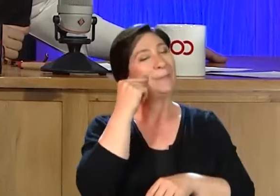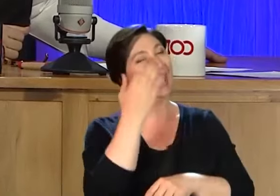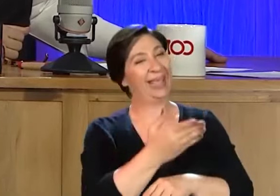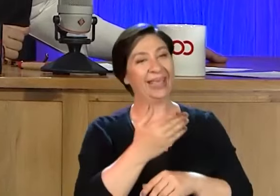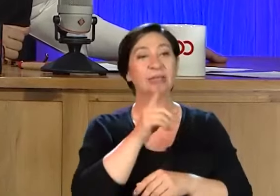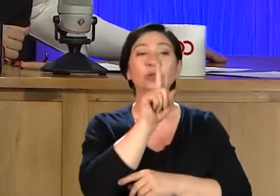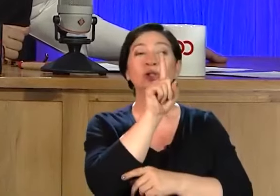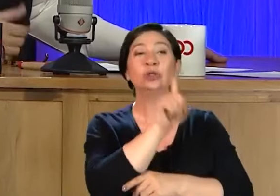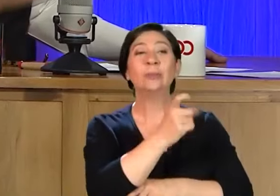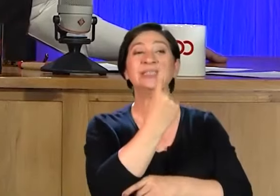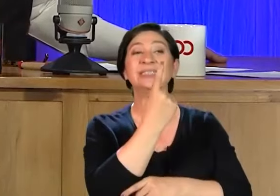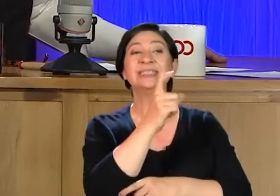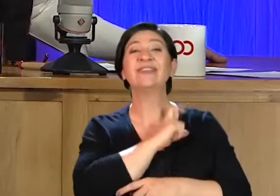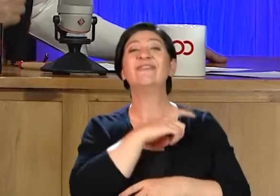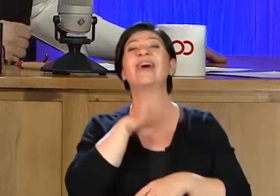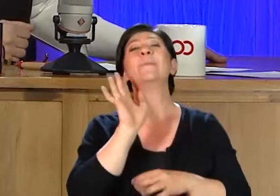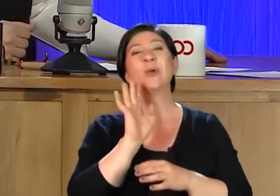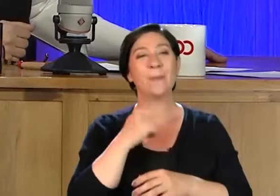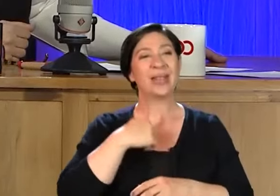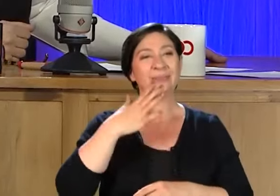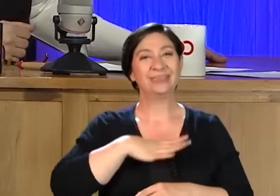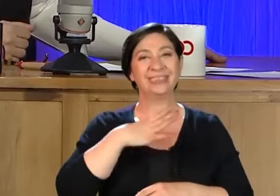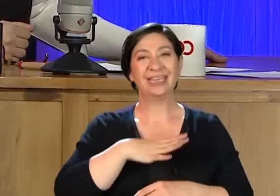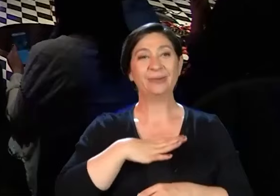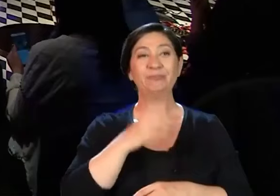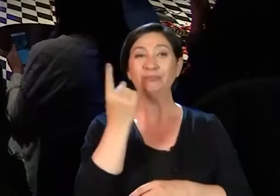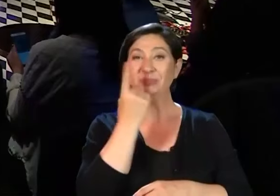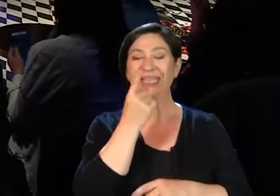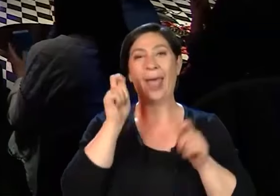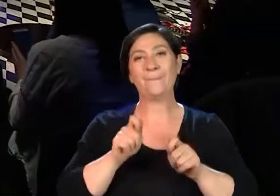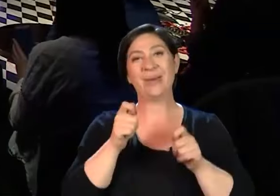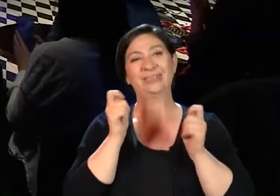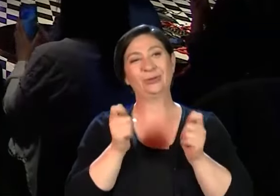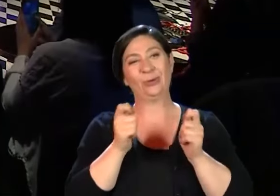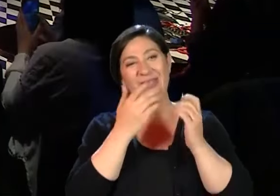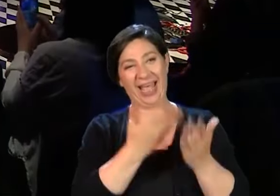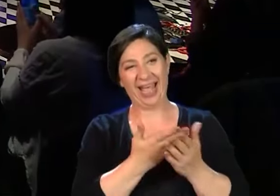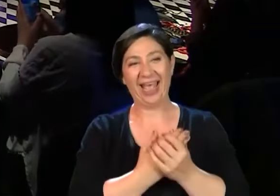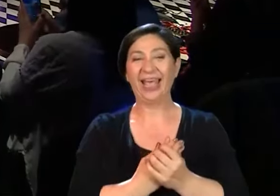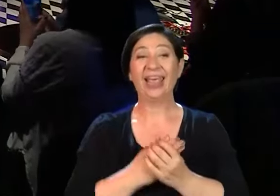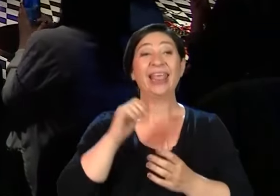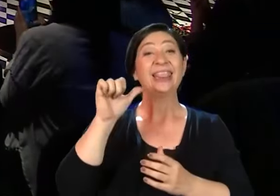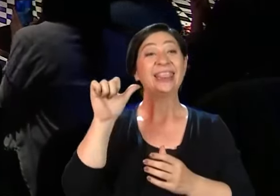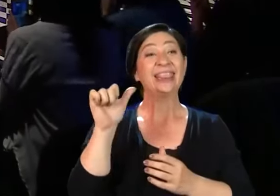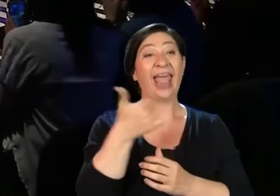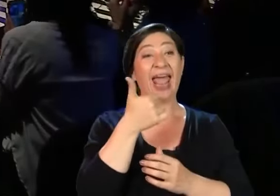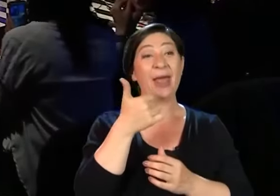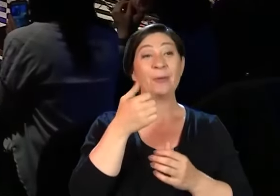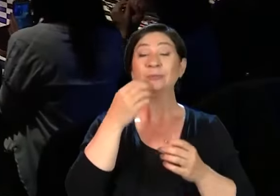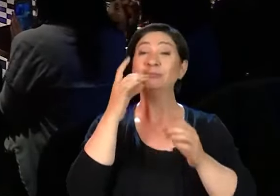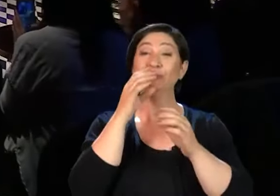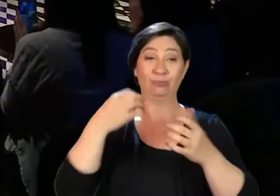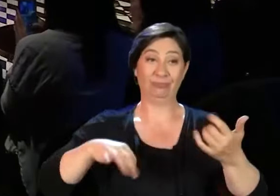sorumu yanıtlamıyor ve benim istediğim bir aksiyonu gerçekleştirmek zorunda. Değerli